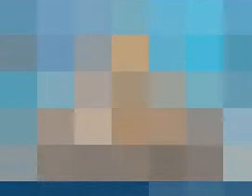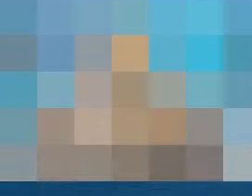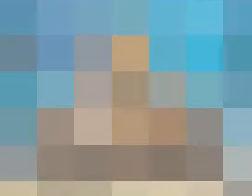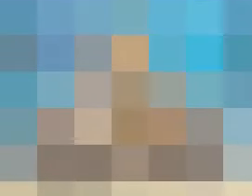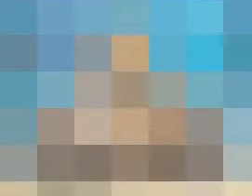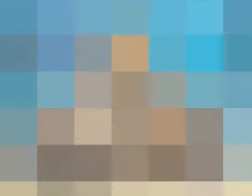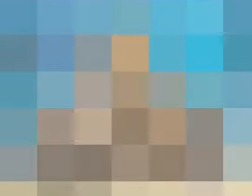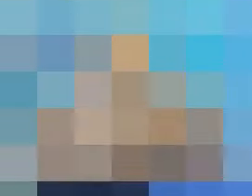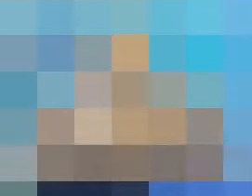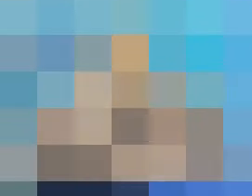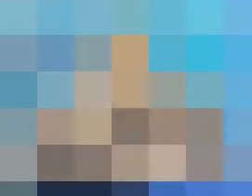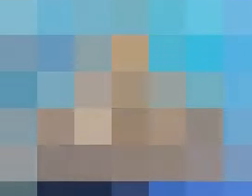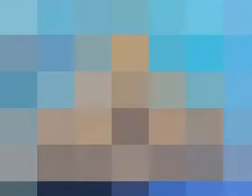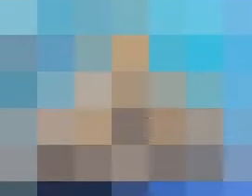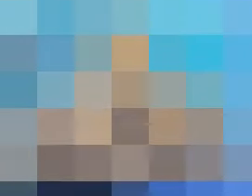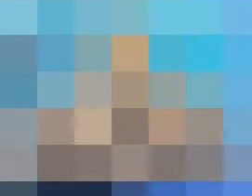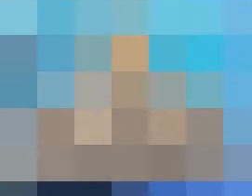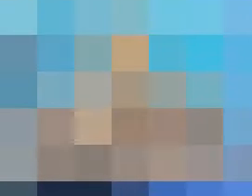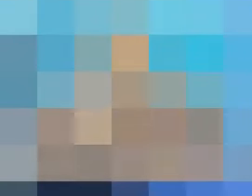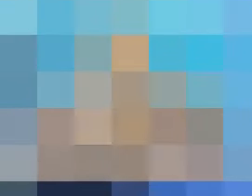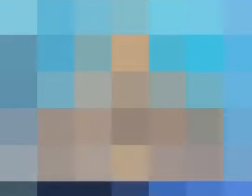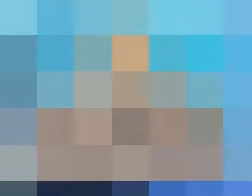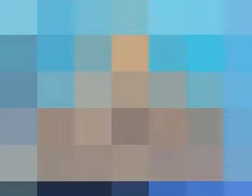الشديد ولا تستطيع الحركة نهائيا.